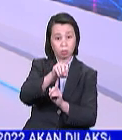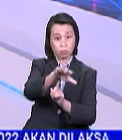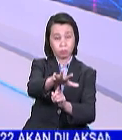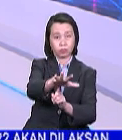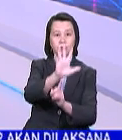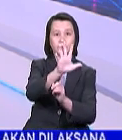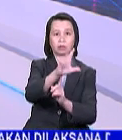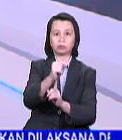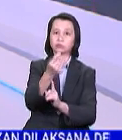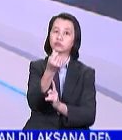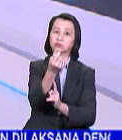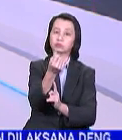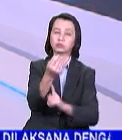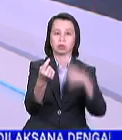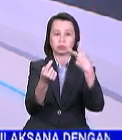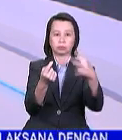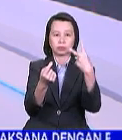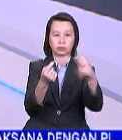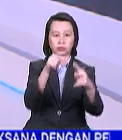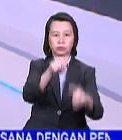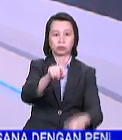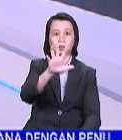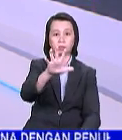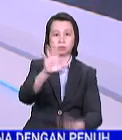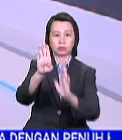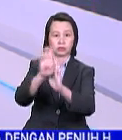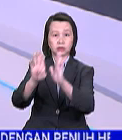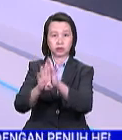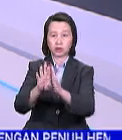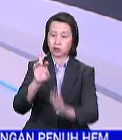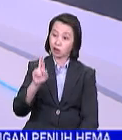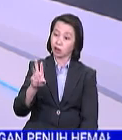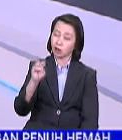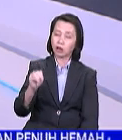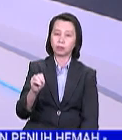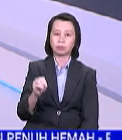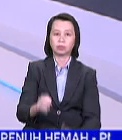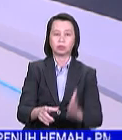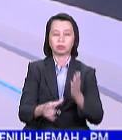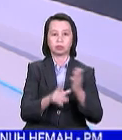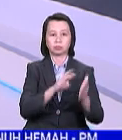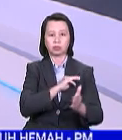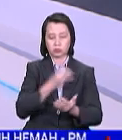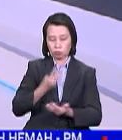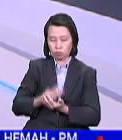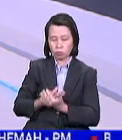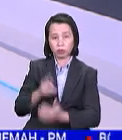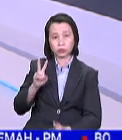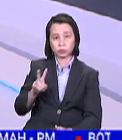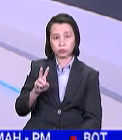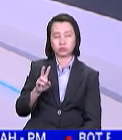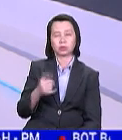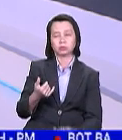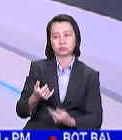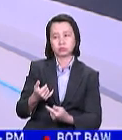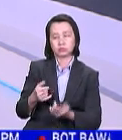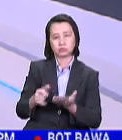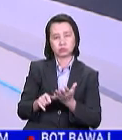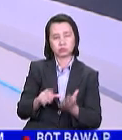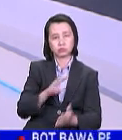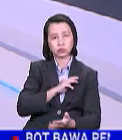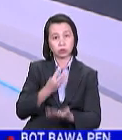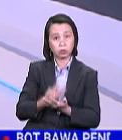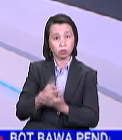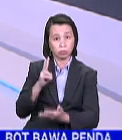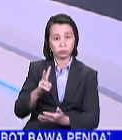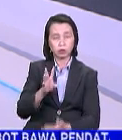negara berjumlah RM12.5 bilion, jelas Timbalan Menteri Kewangan II Yamani Hafiz Musa. Kos